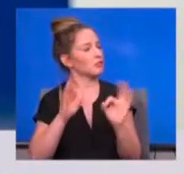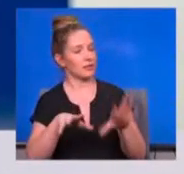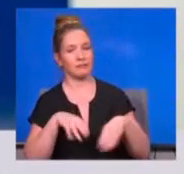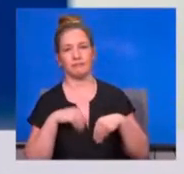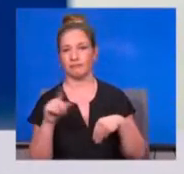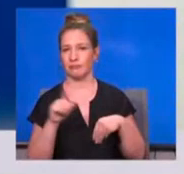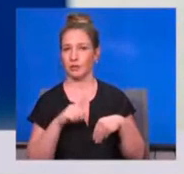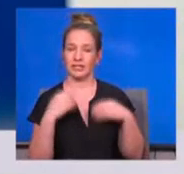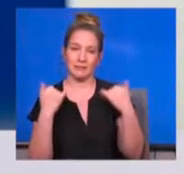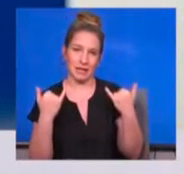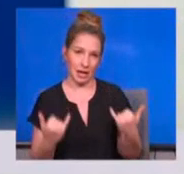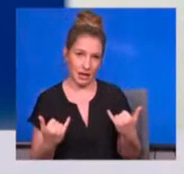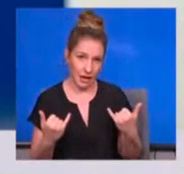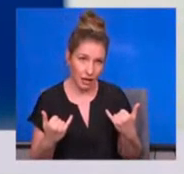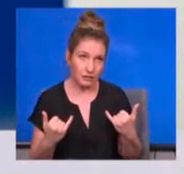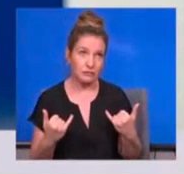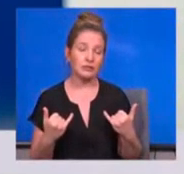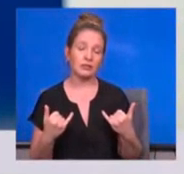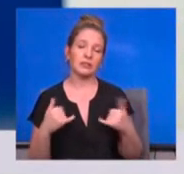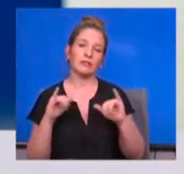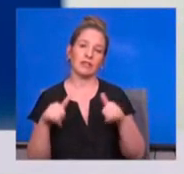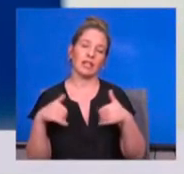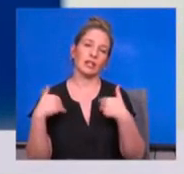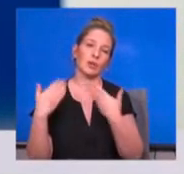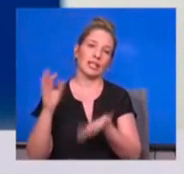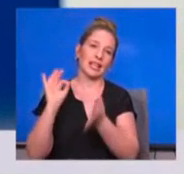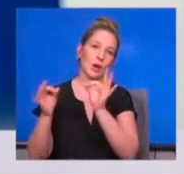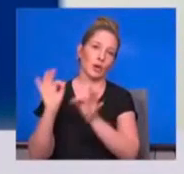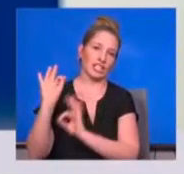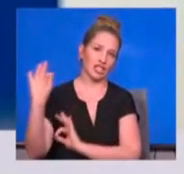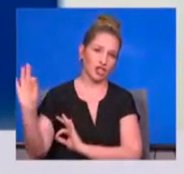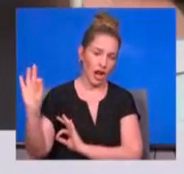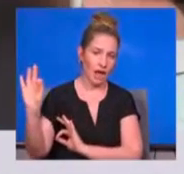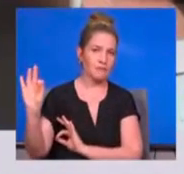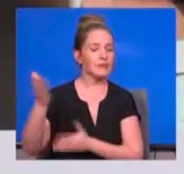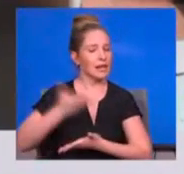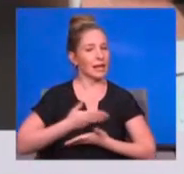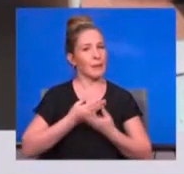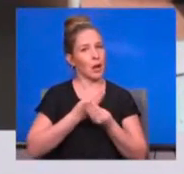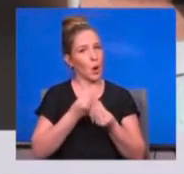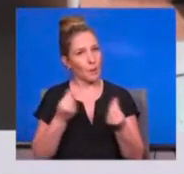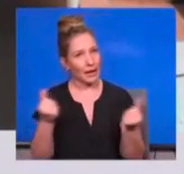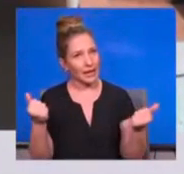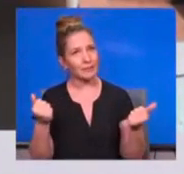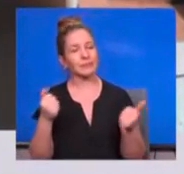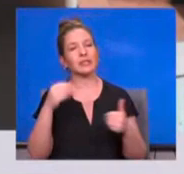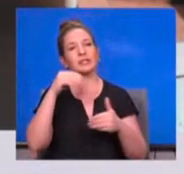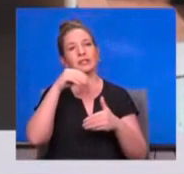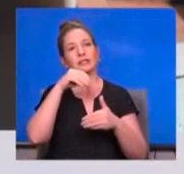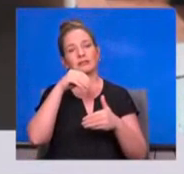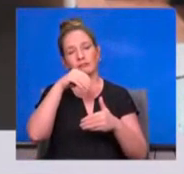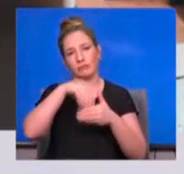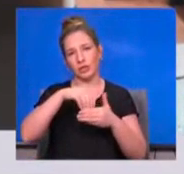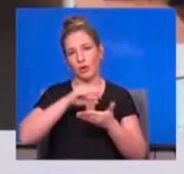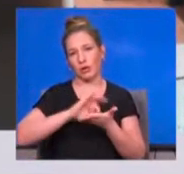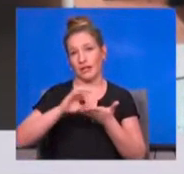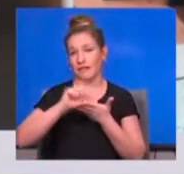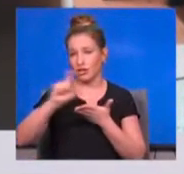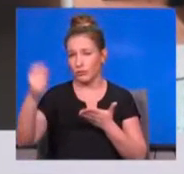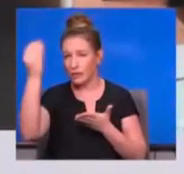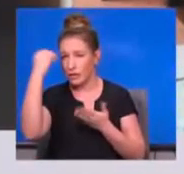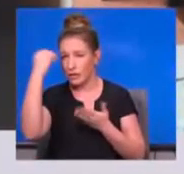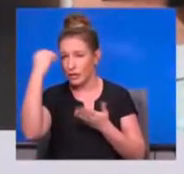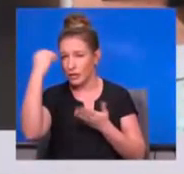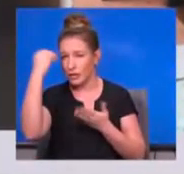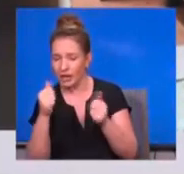בעצם מאפשר לעורך דין שלה לקבל את החומרים שכוללים בכתב האישום הזה, ללמוד את החומר, ורק לאחר מכן התקיים